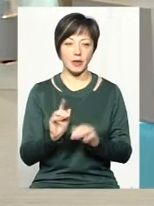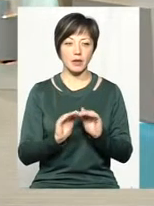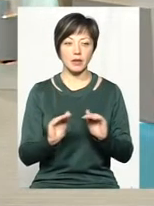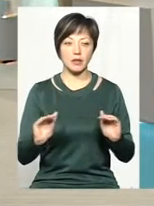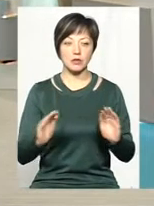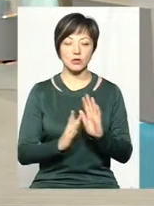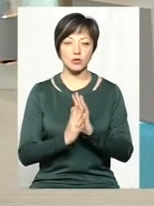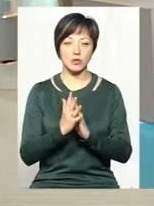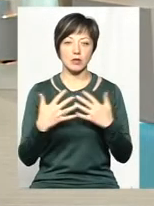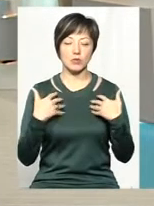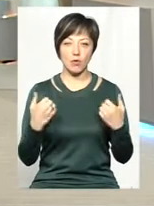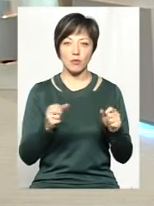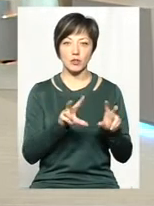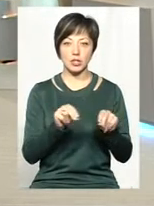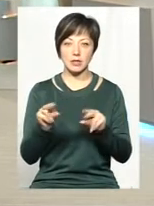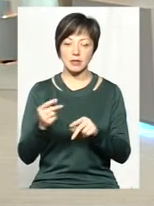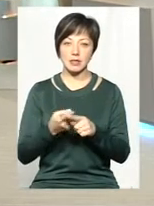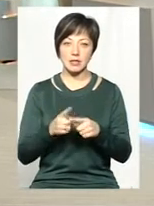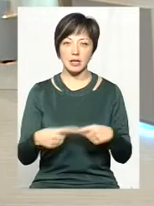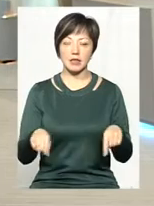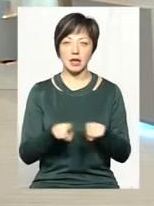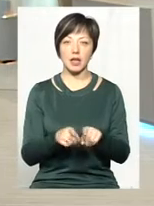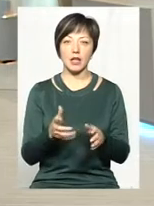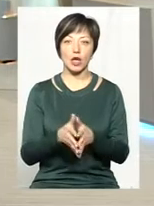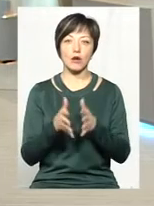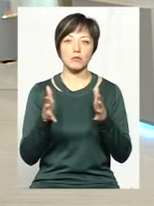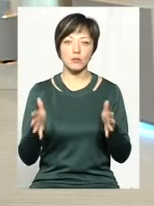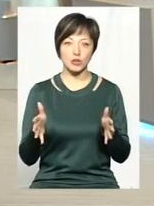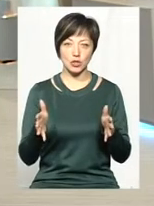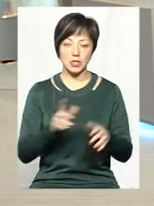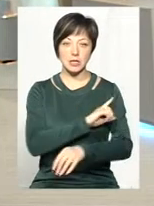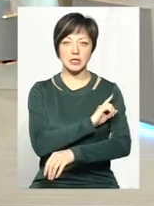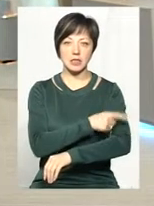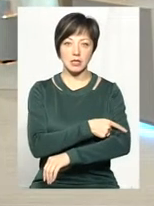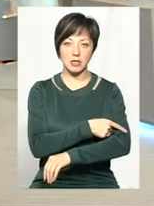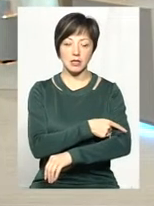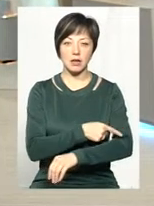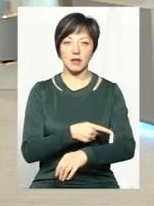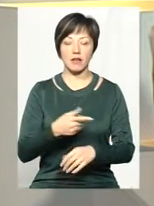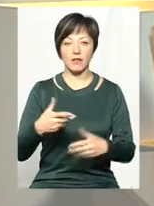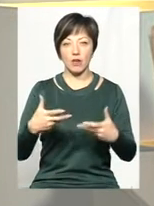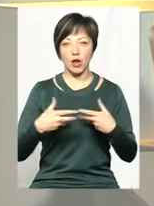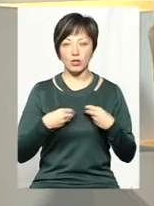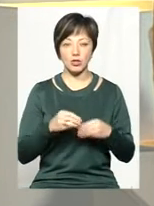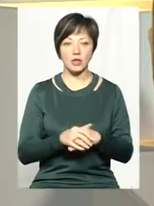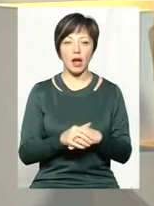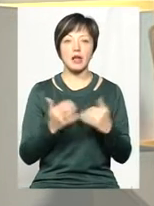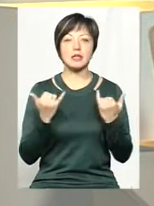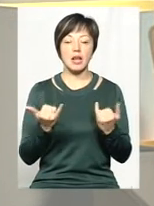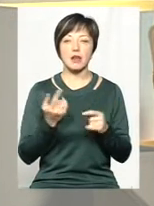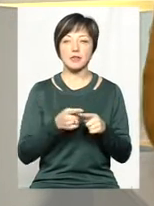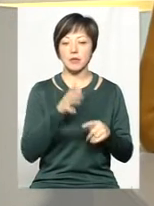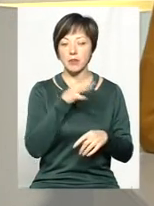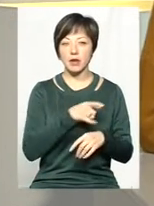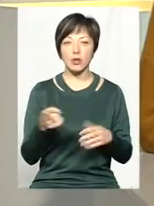діти зростали здоровими і щасливими. Це такий найбільш сильне враження. А зараз, от в цей